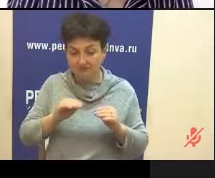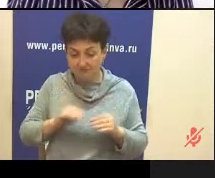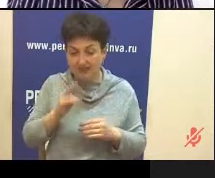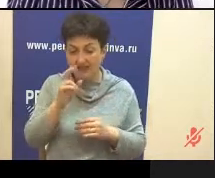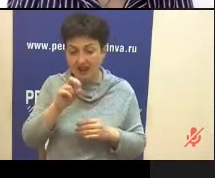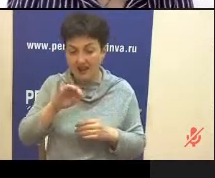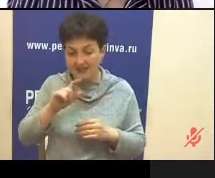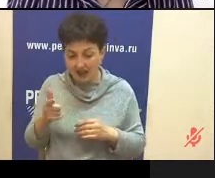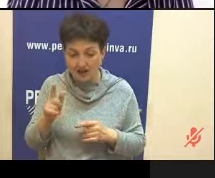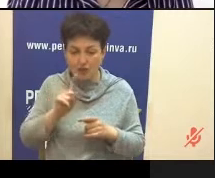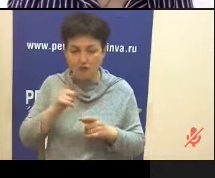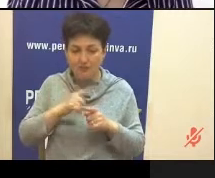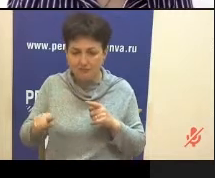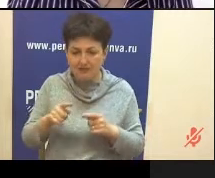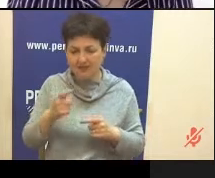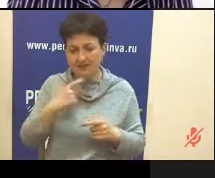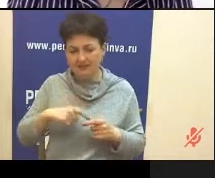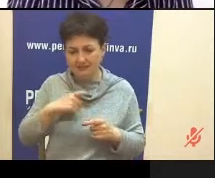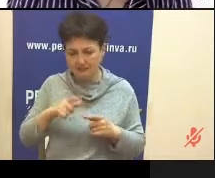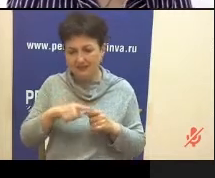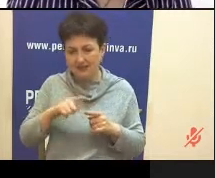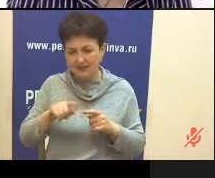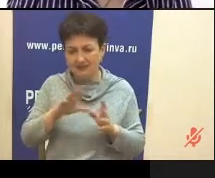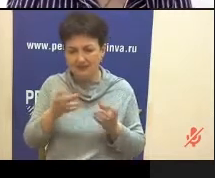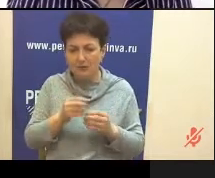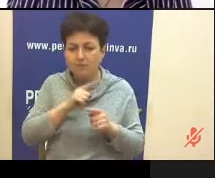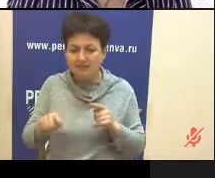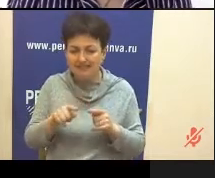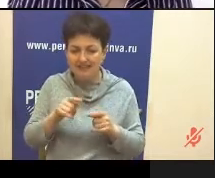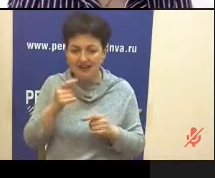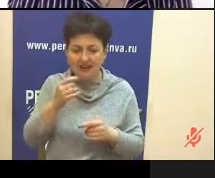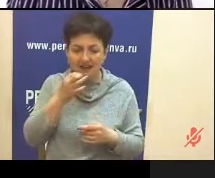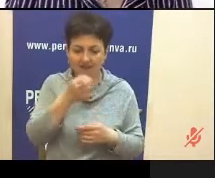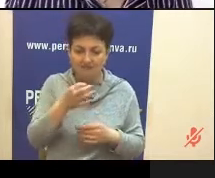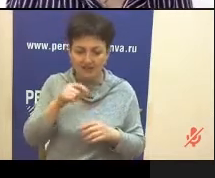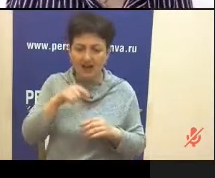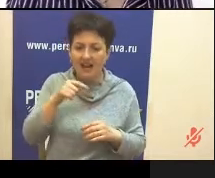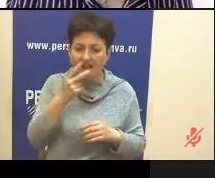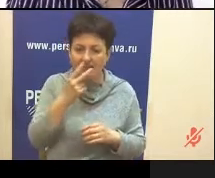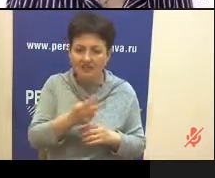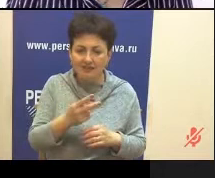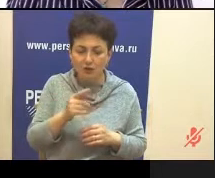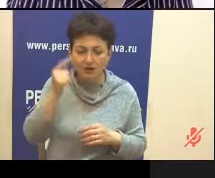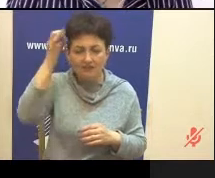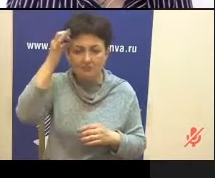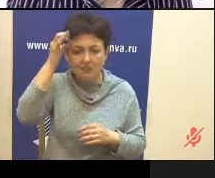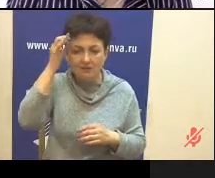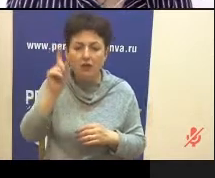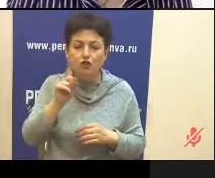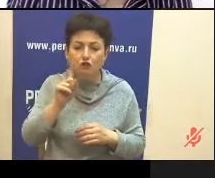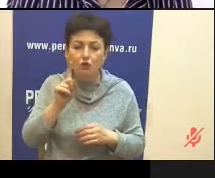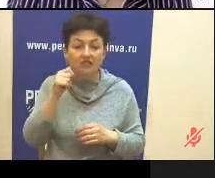таких событий, чтобы быстро для вас скорее сводилось к быстрому реагированию на воспоминание о том, что